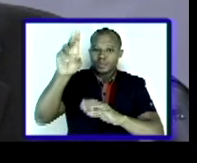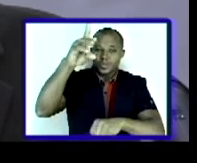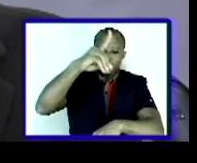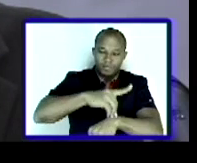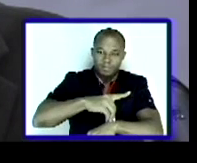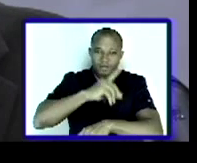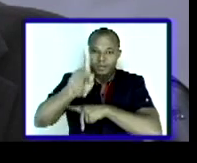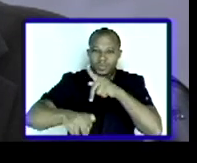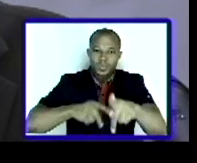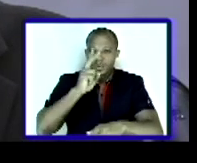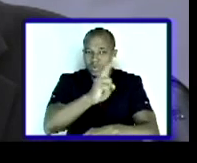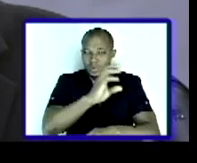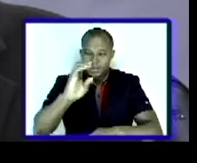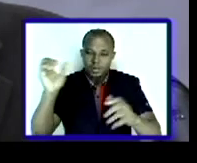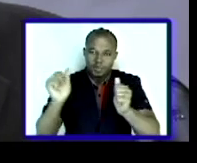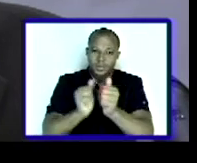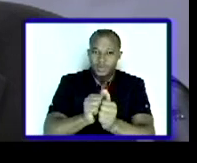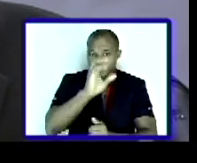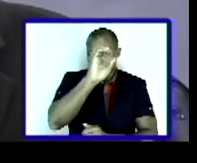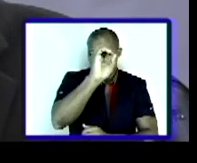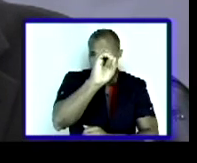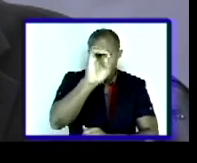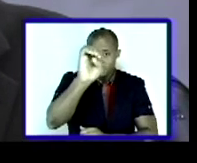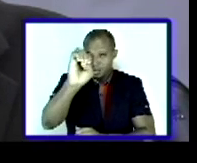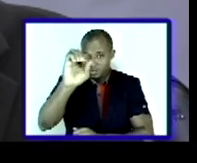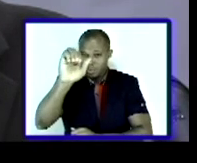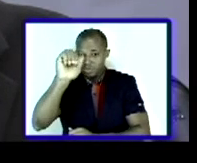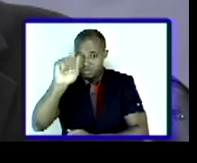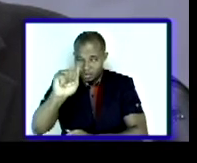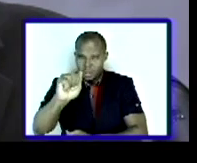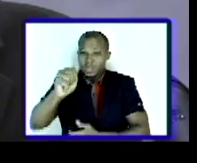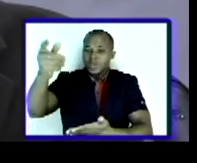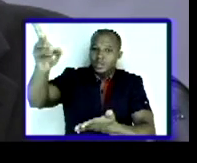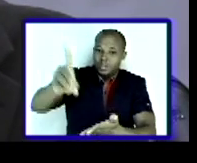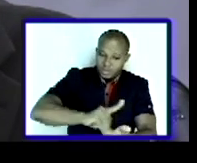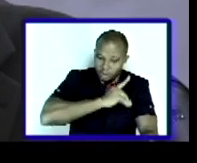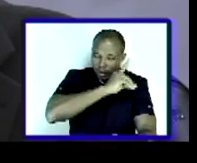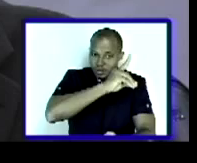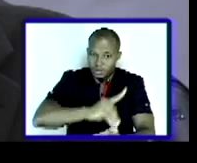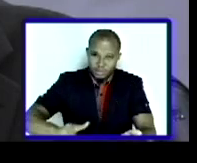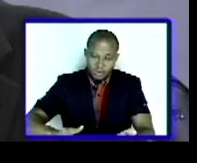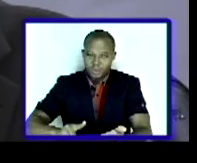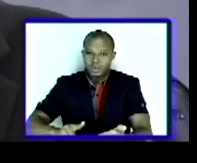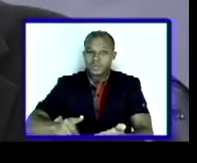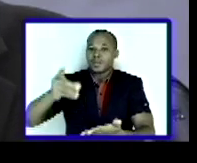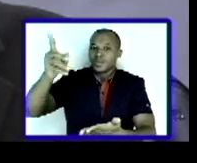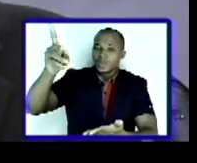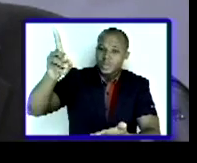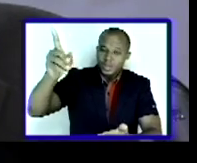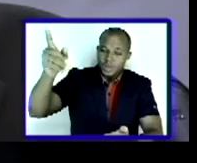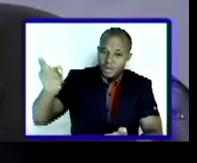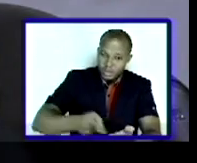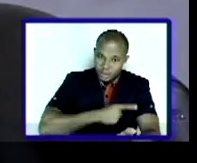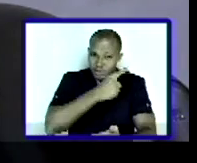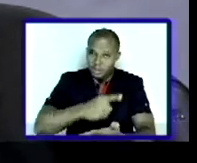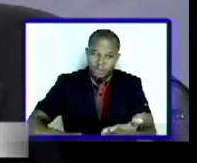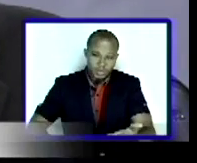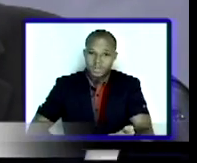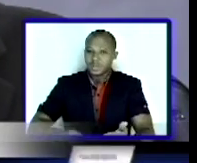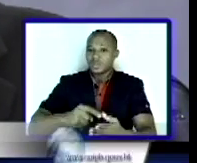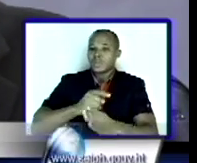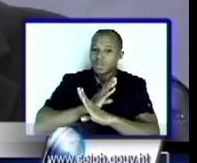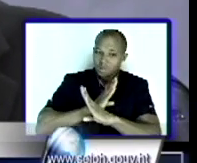handicapées, et celle de l'OEA sur l'élimination de toutes les formes de discrimination basées sur le